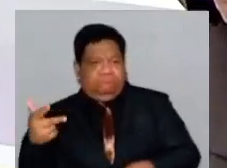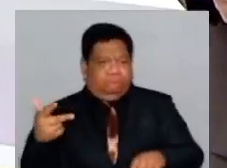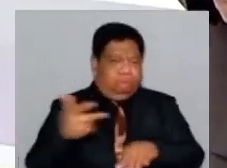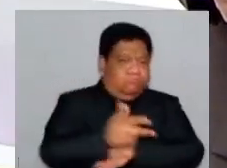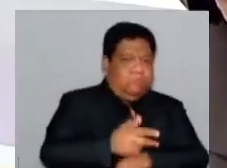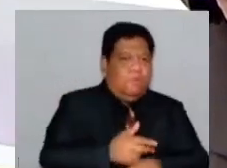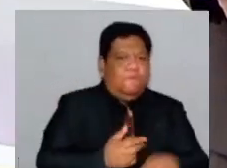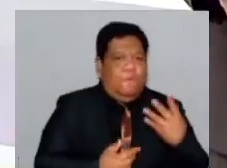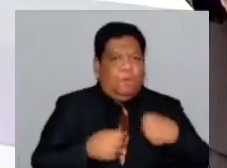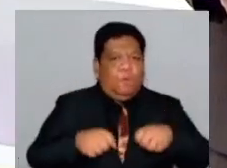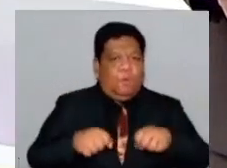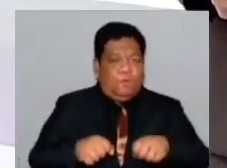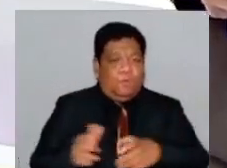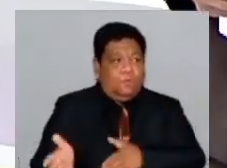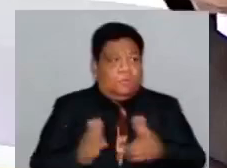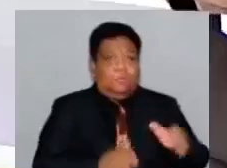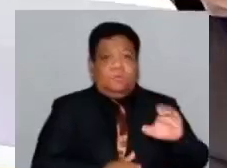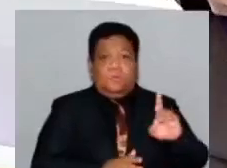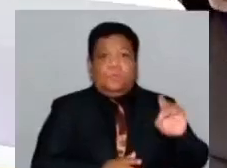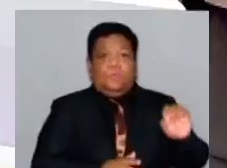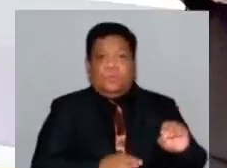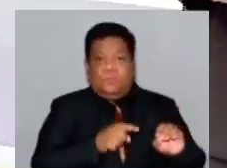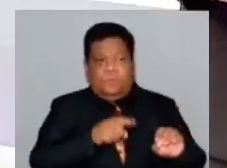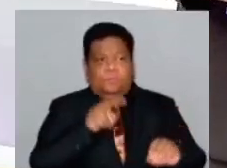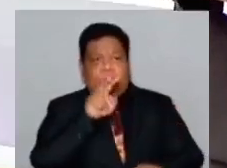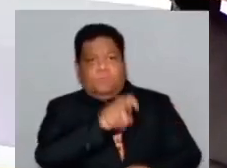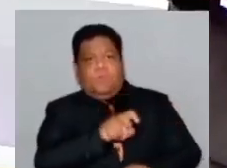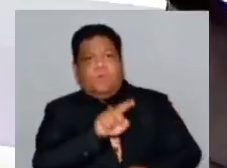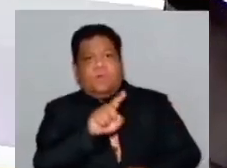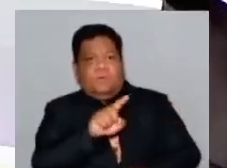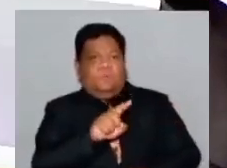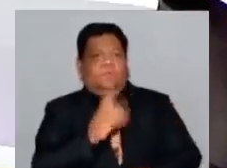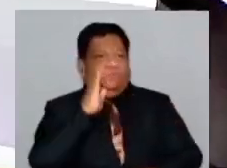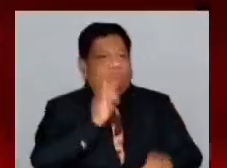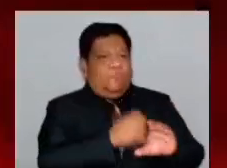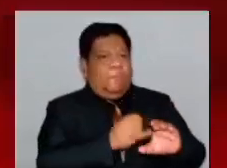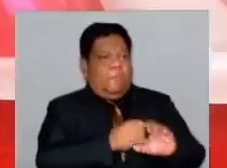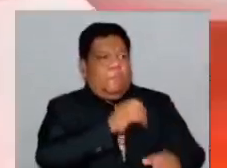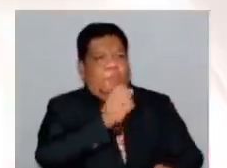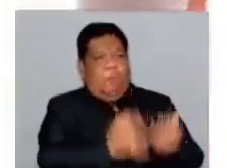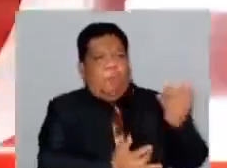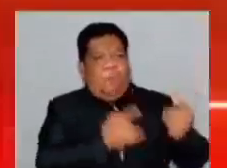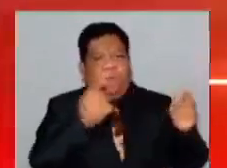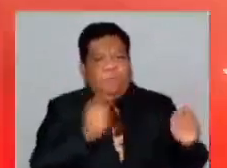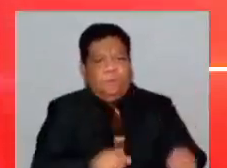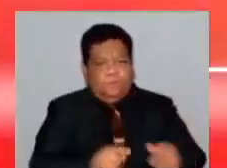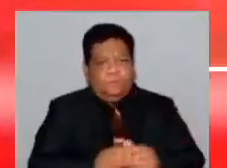huli ka ang pagliyab ng Pampasaherong jeep. Darito ang unang balita.